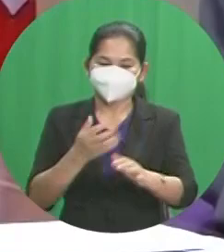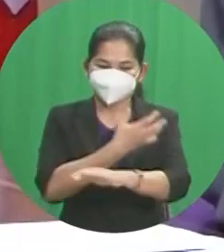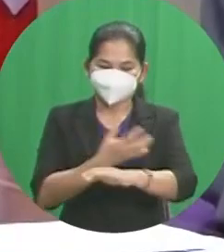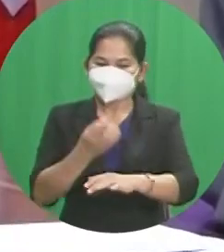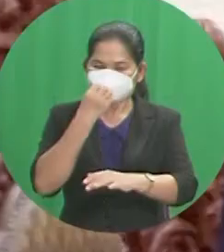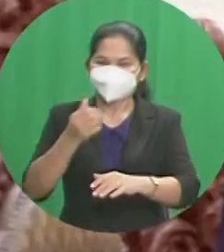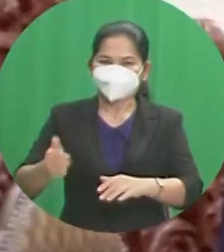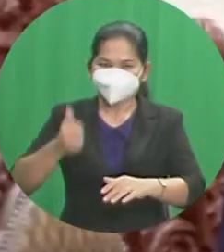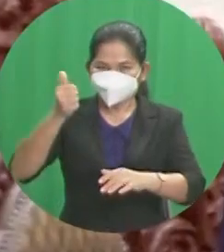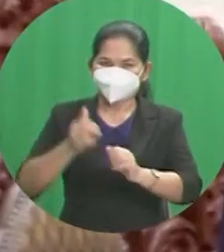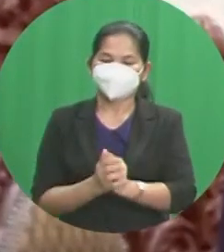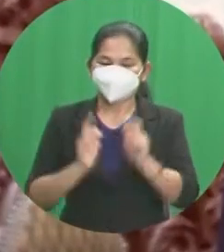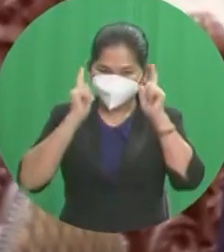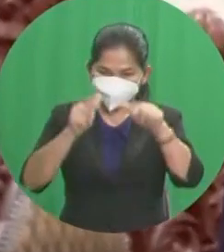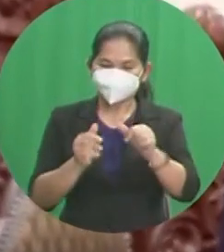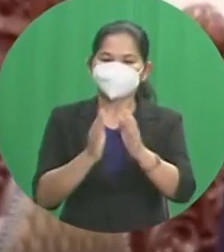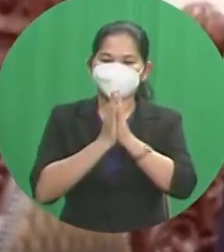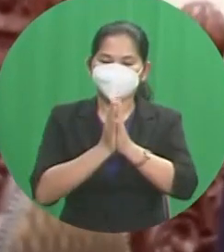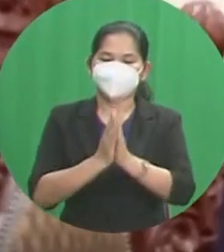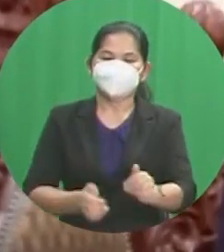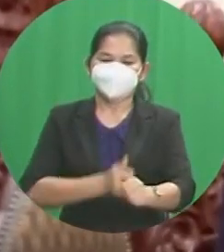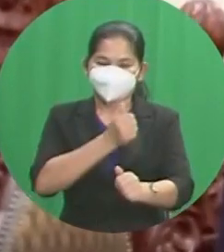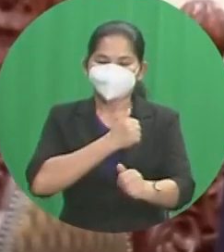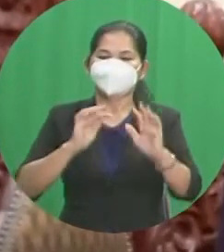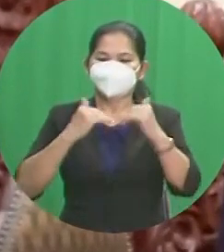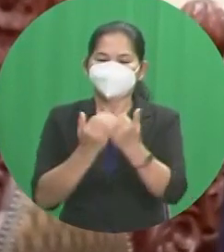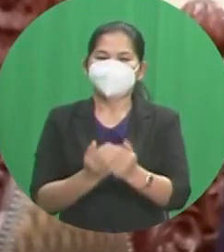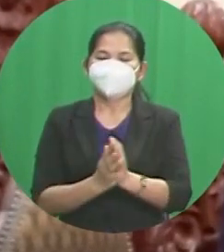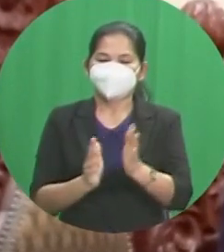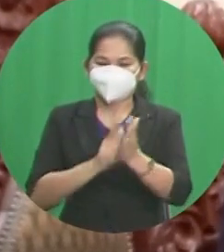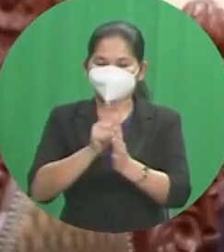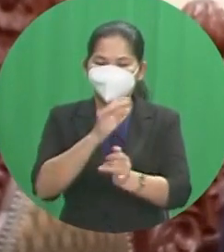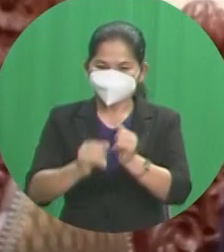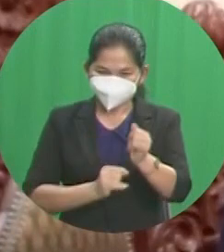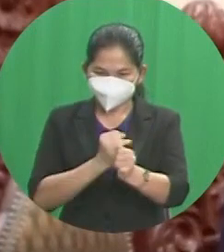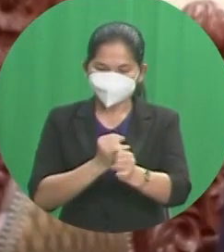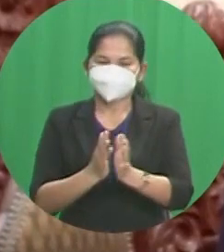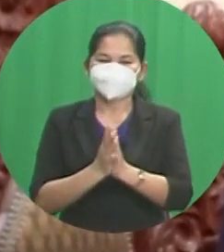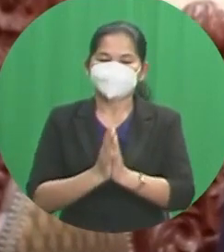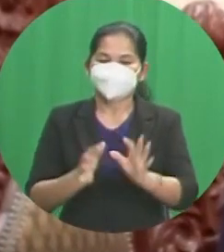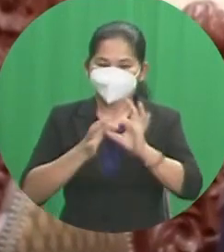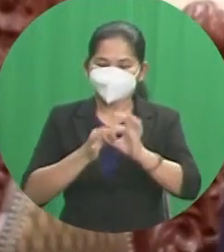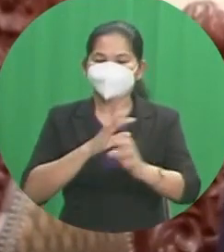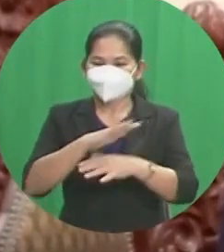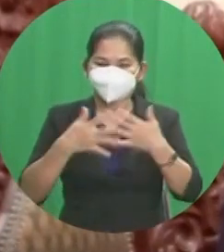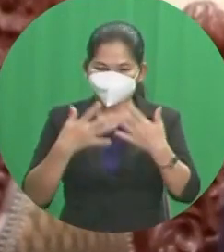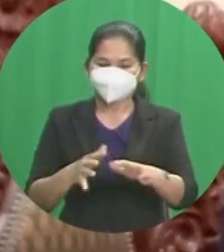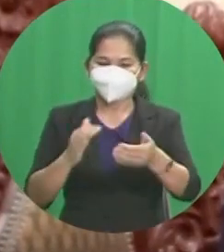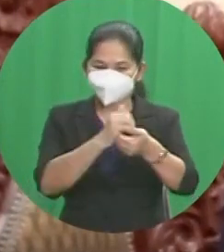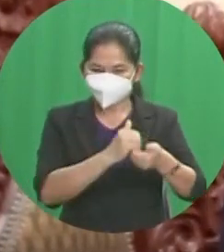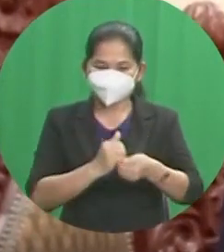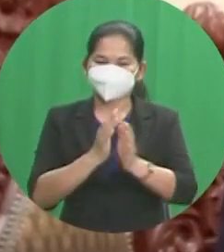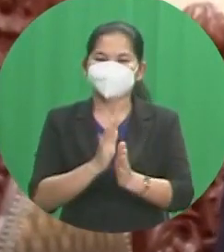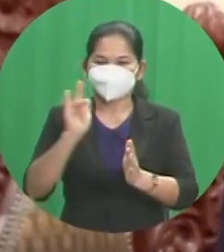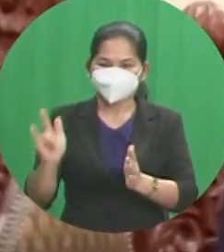កាន់តែល្អប្រសើរឯកឧត្តមបានស្នើដល់ក្រសួងស្ថាប័នអង្គការជាតិអន្តរជាតិដៃគូពាក់ព័ន្ធទាំងអស់រួមសហការគ្នា